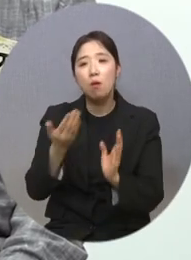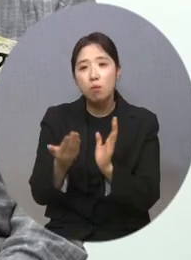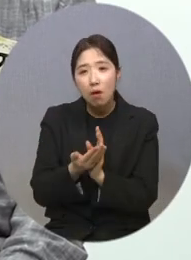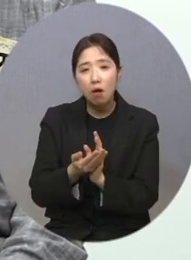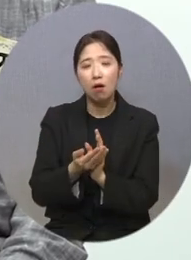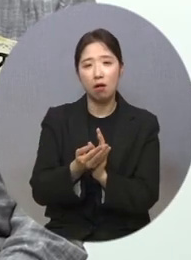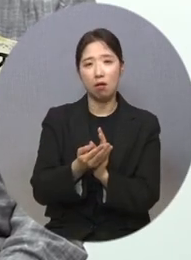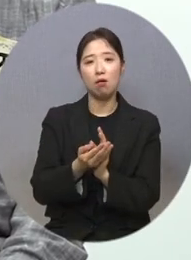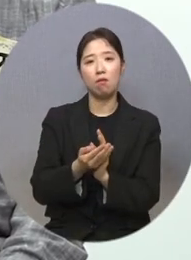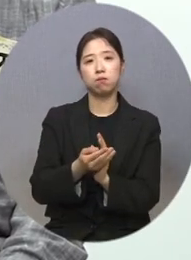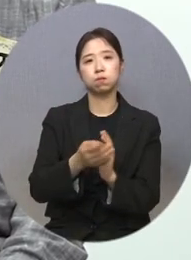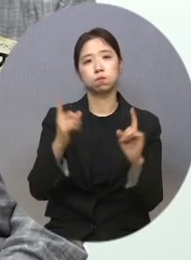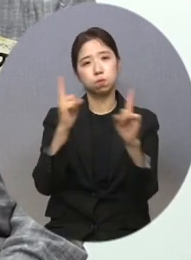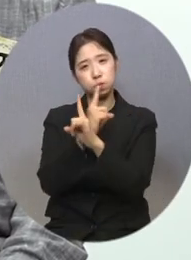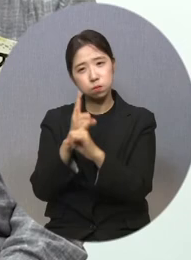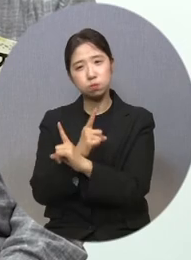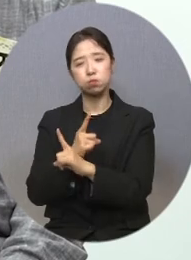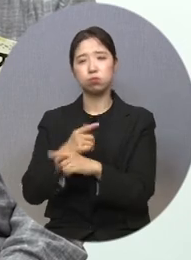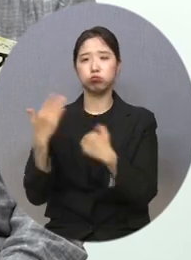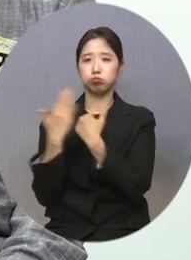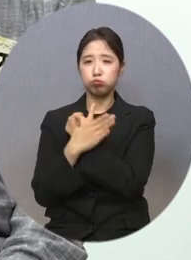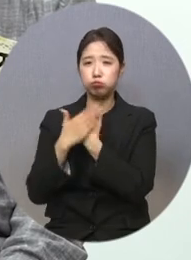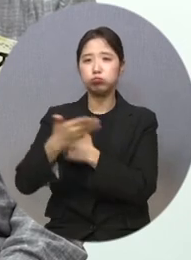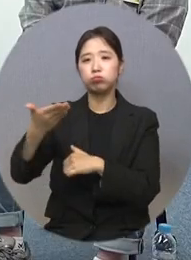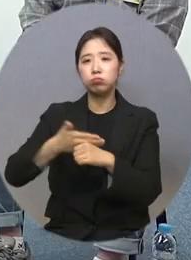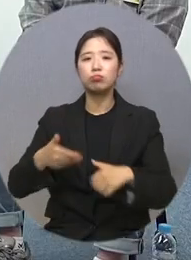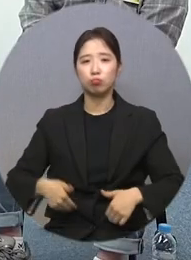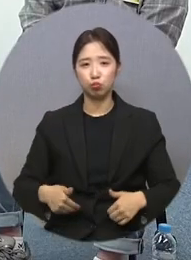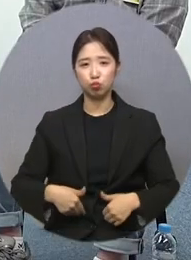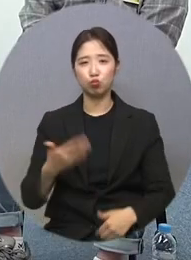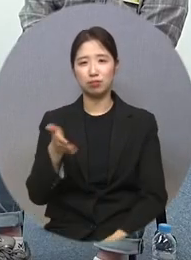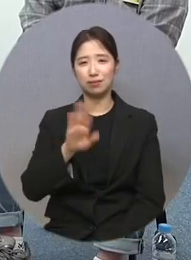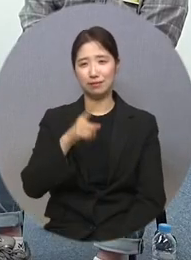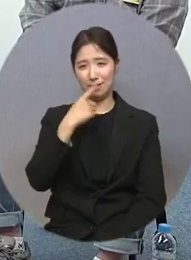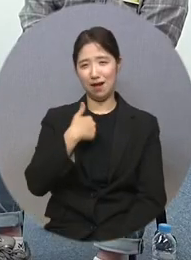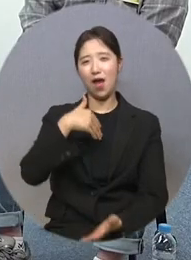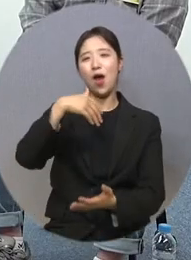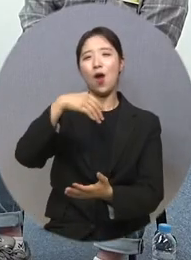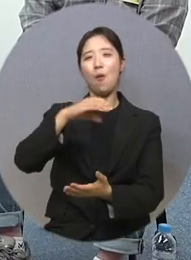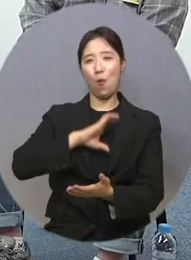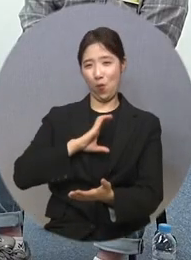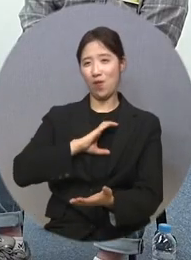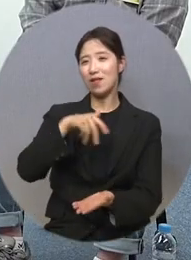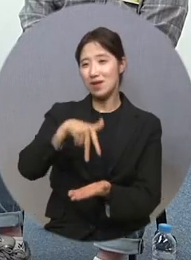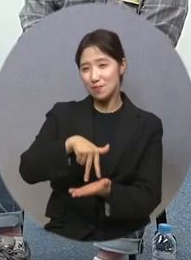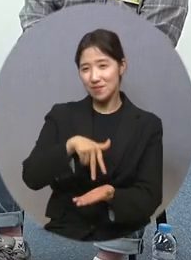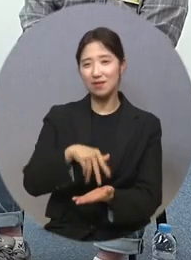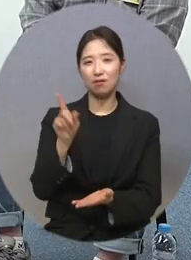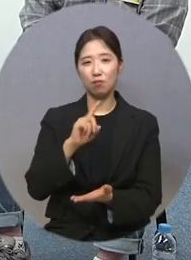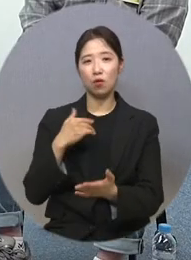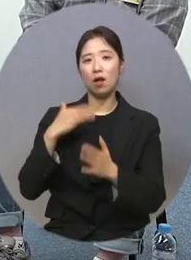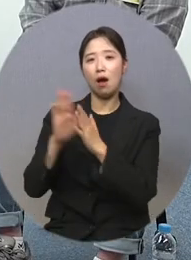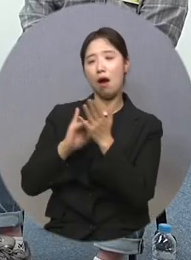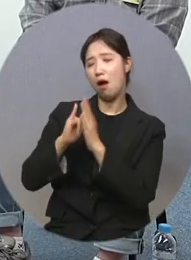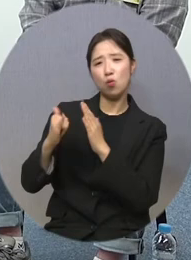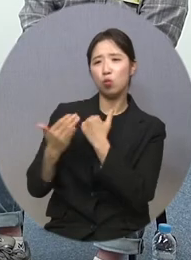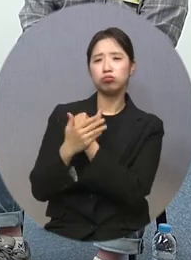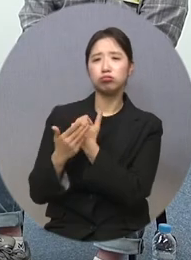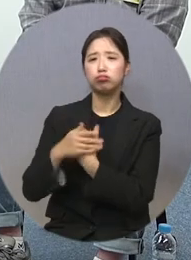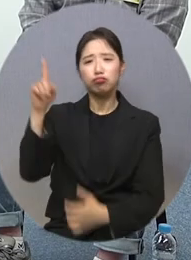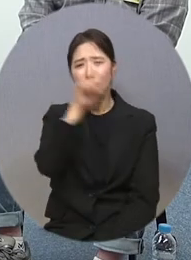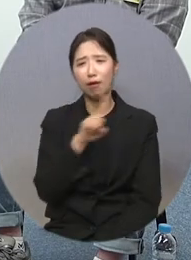이것들이 욕구에 따라서 반영이 되어야 되는데, 이런 저희는 아무래도 코다 입장이니까 코다를 얘기하자면 가족 지원이